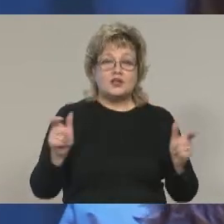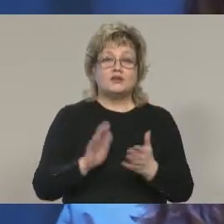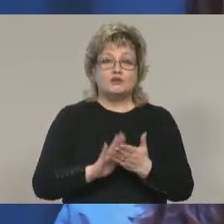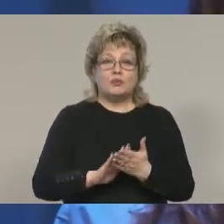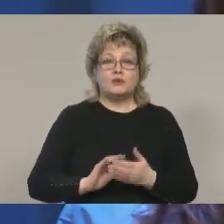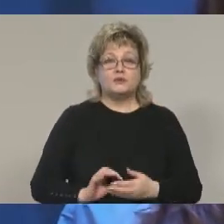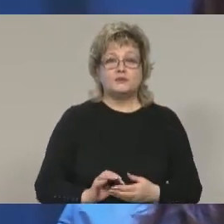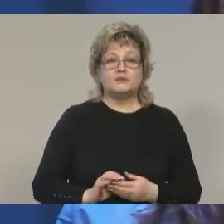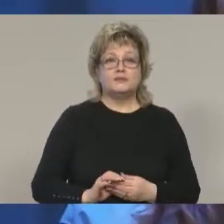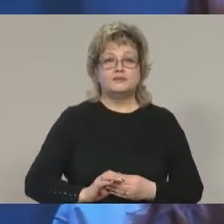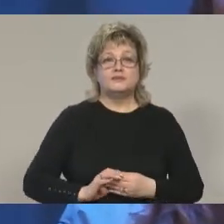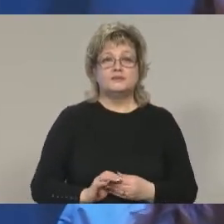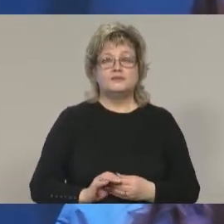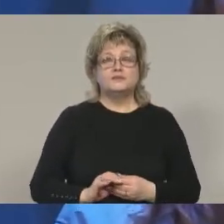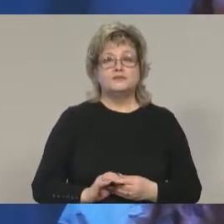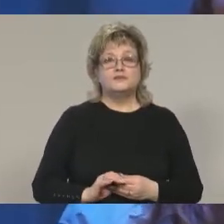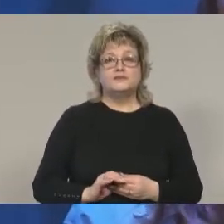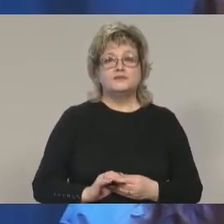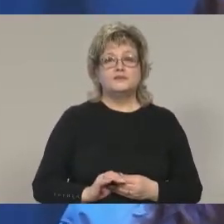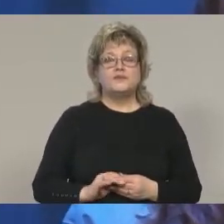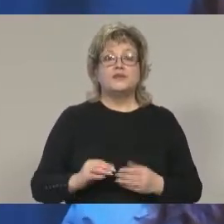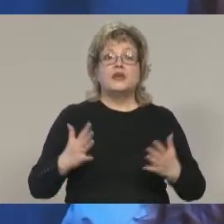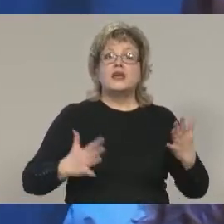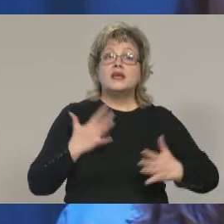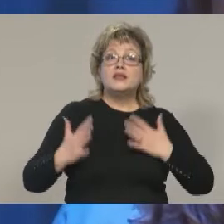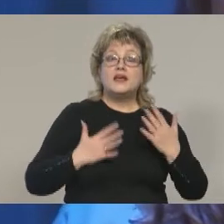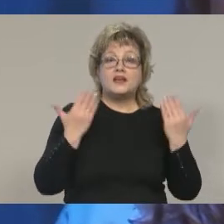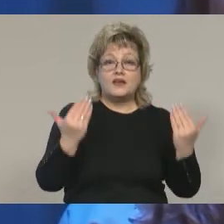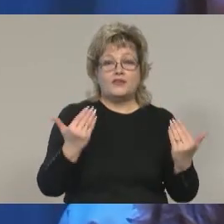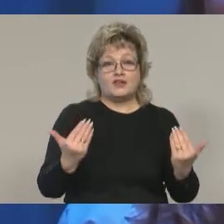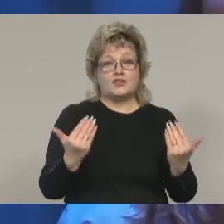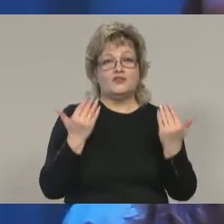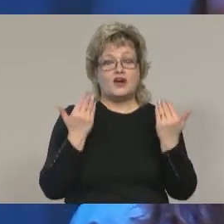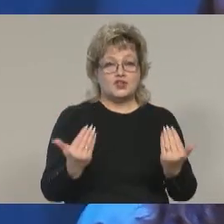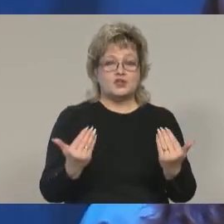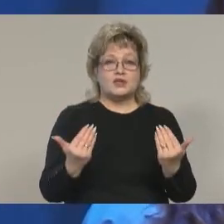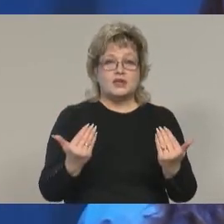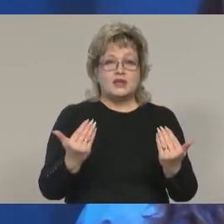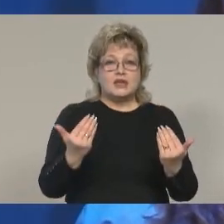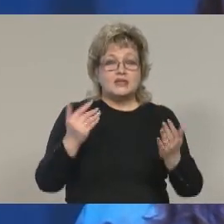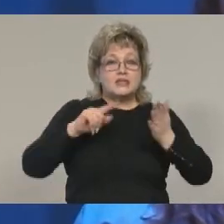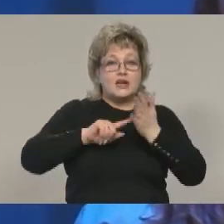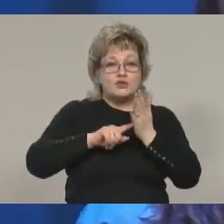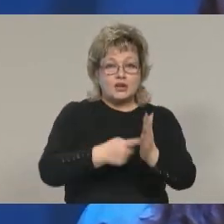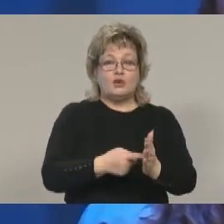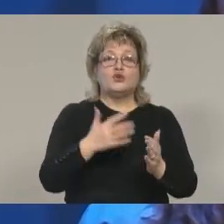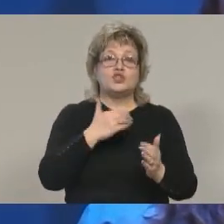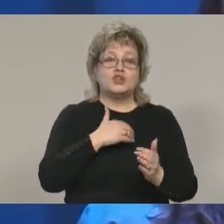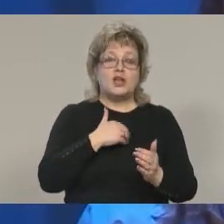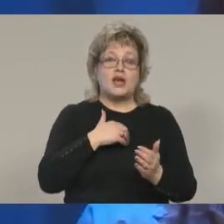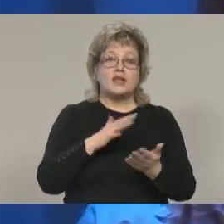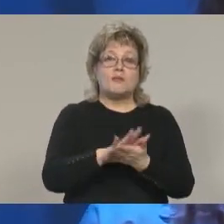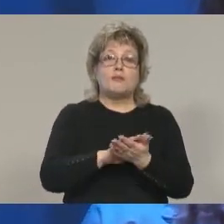ваша энергия, ваша целеустремленность, желание покорять